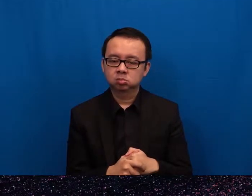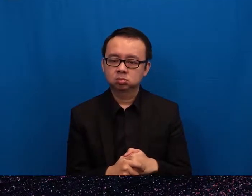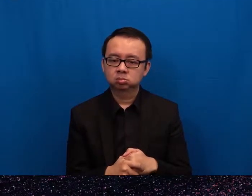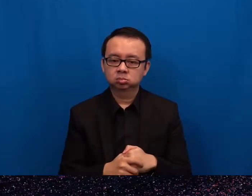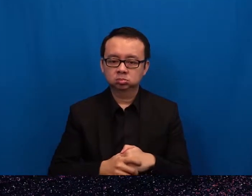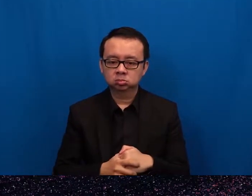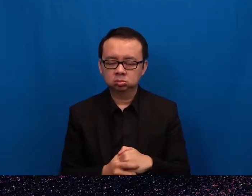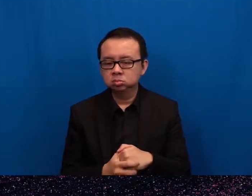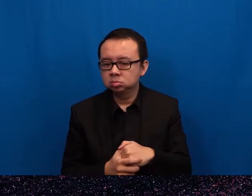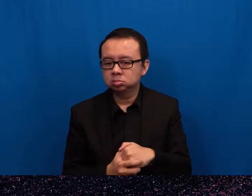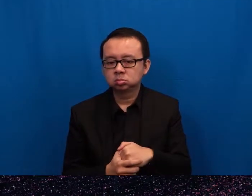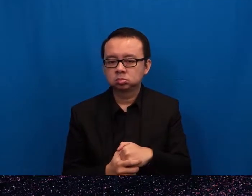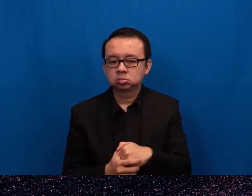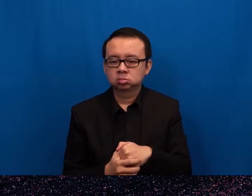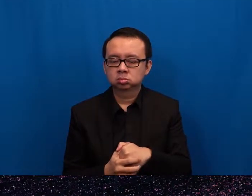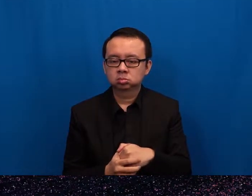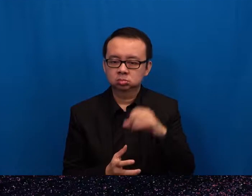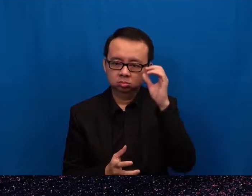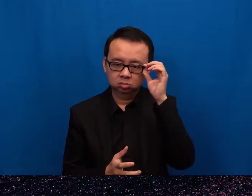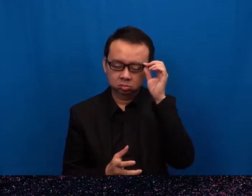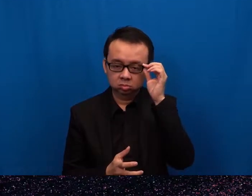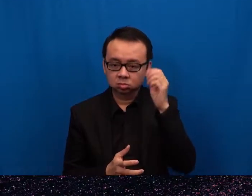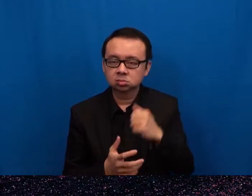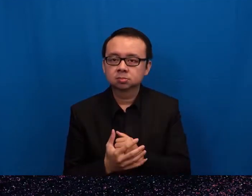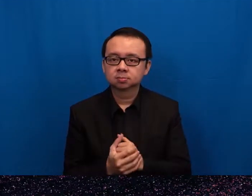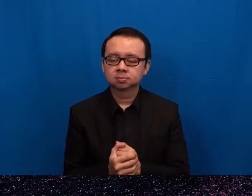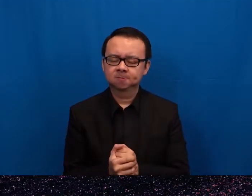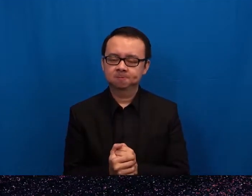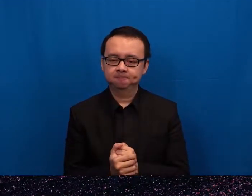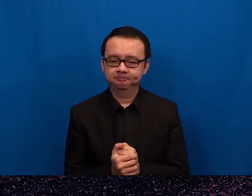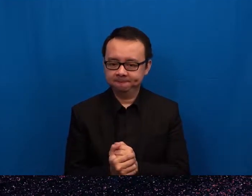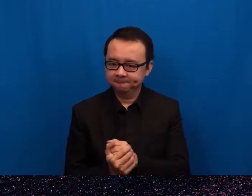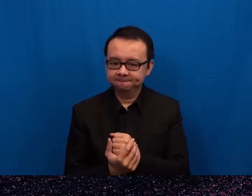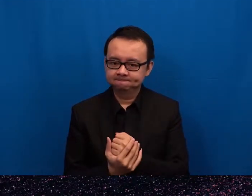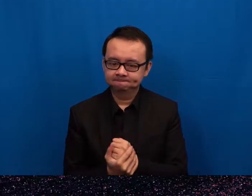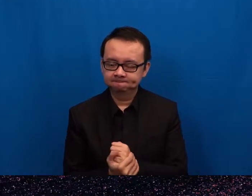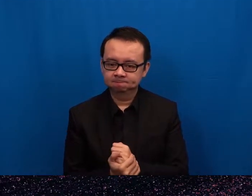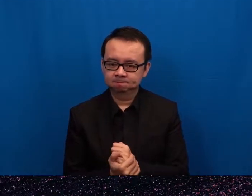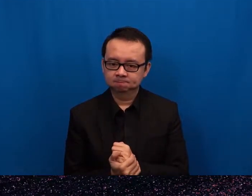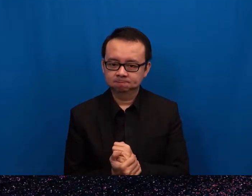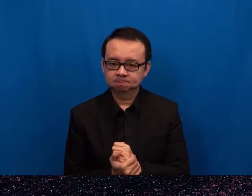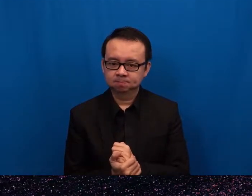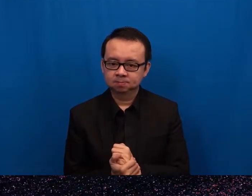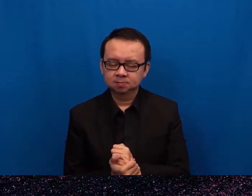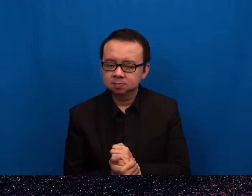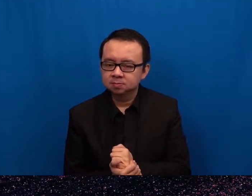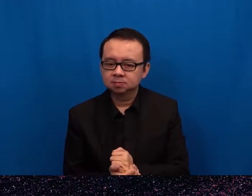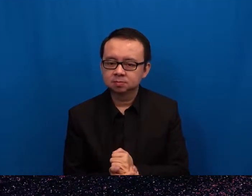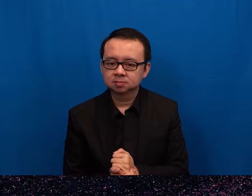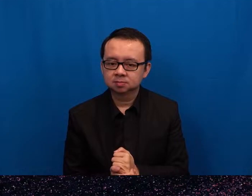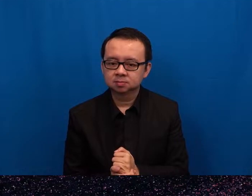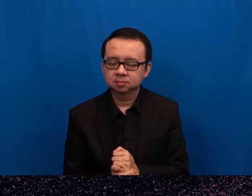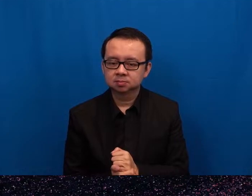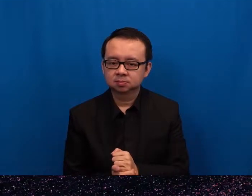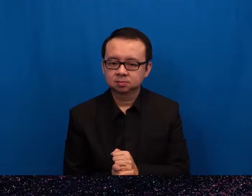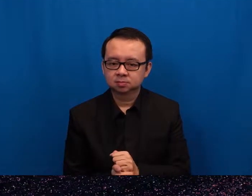dibaptis. Kemudian harus di dalam nama dia yang datang kemudian, yaitu Yesus. Karena mereka